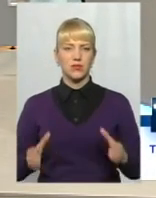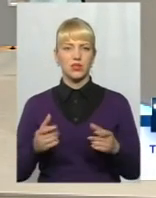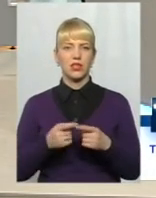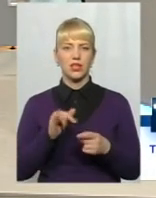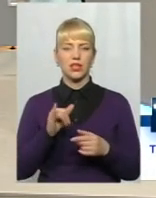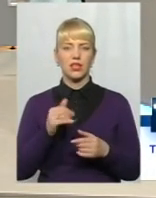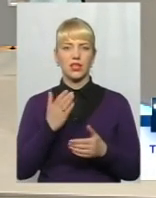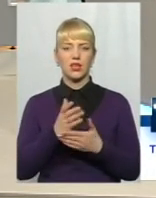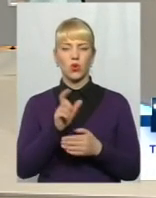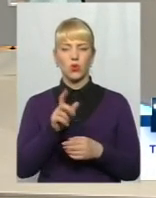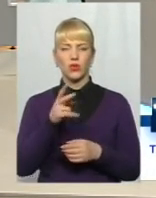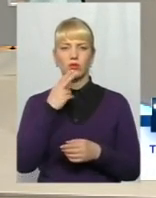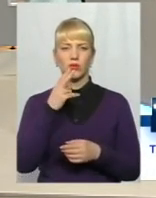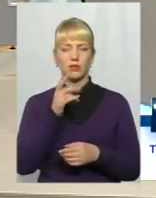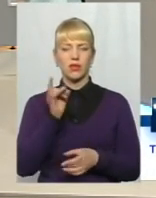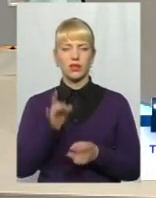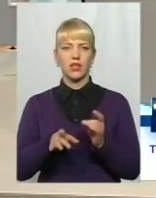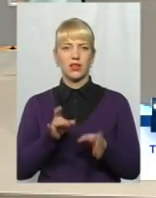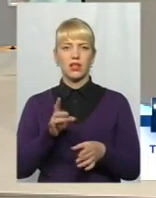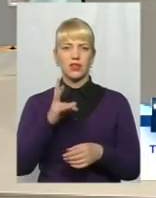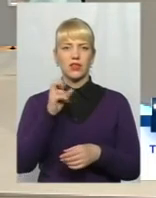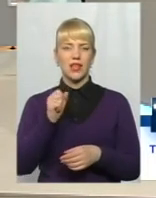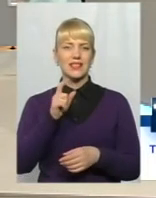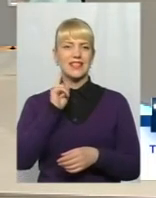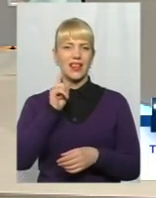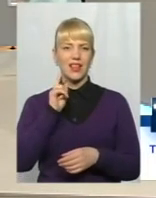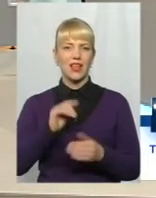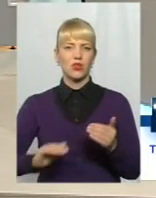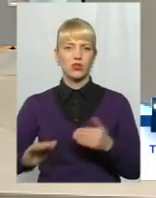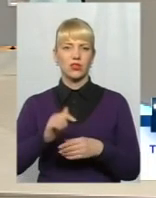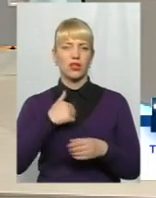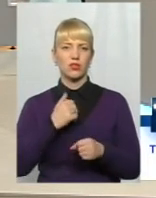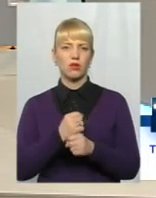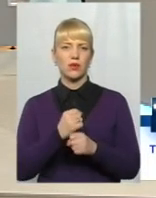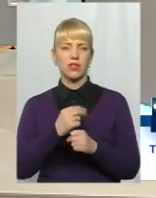які в недопалки сидять на зеленій столі. Я зробила зауваження.